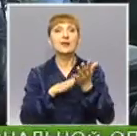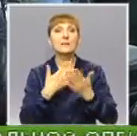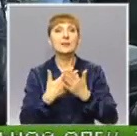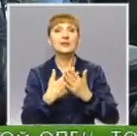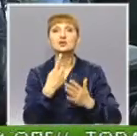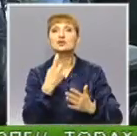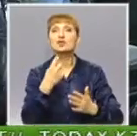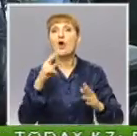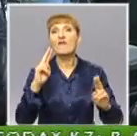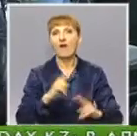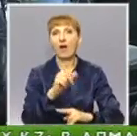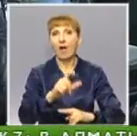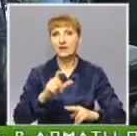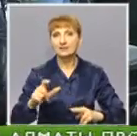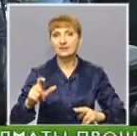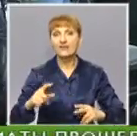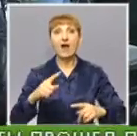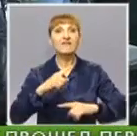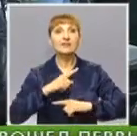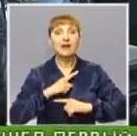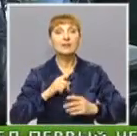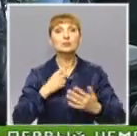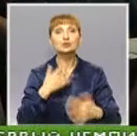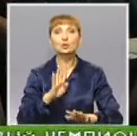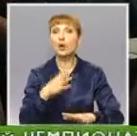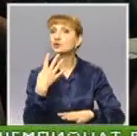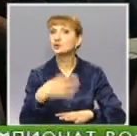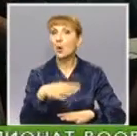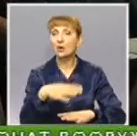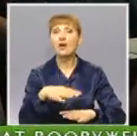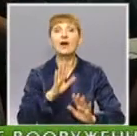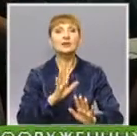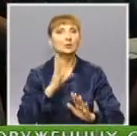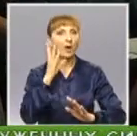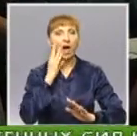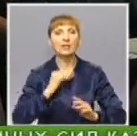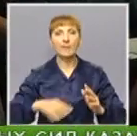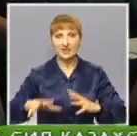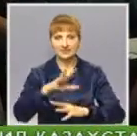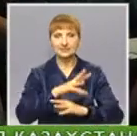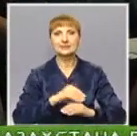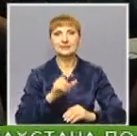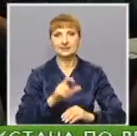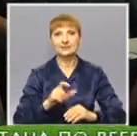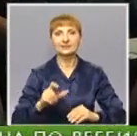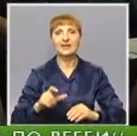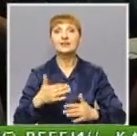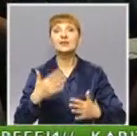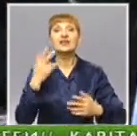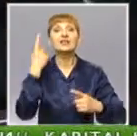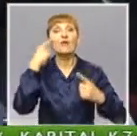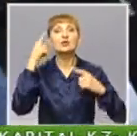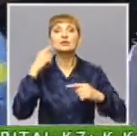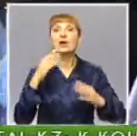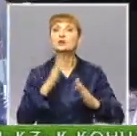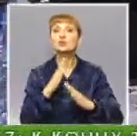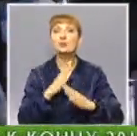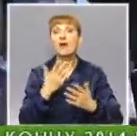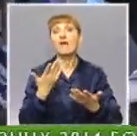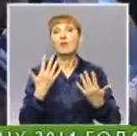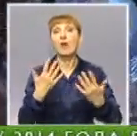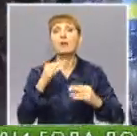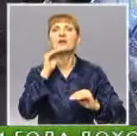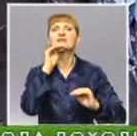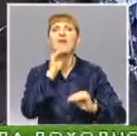порядка 100 вокалистов. В полуфинал прошли 40 конкурсантов, и это в основном алматинские исполнители. Теперь их творческая судьба в руках